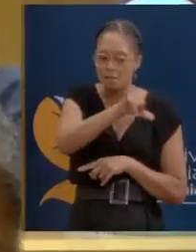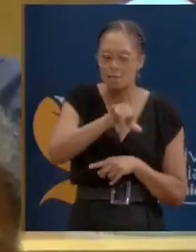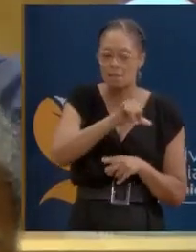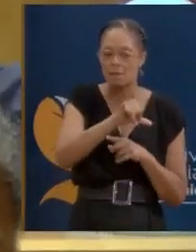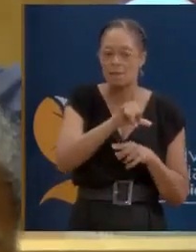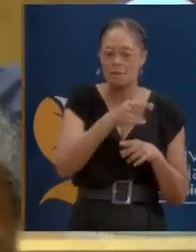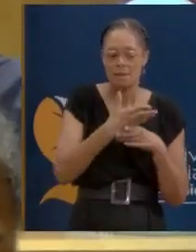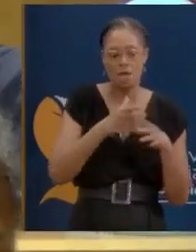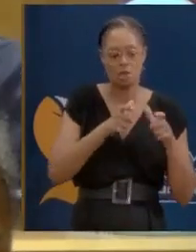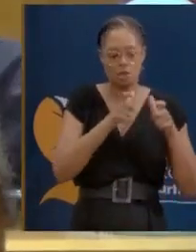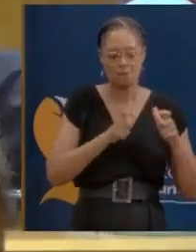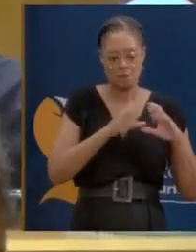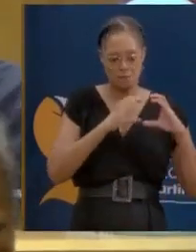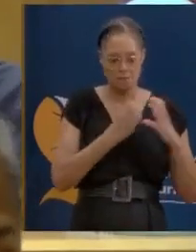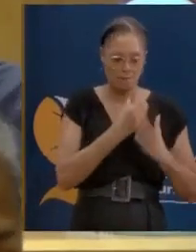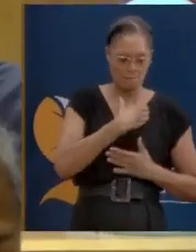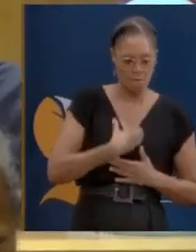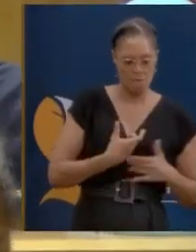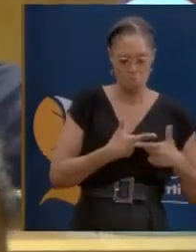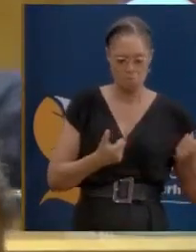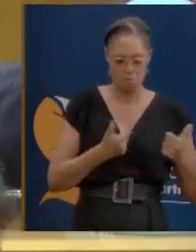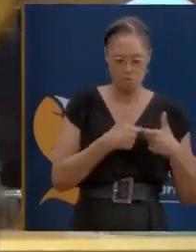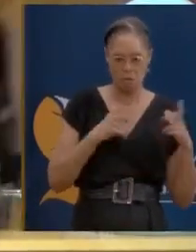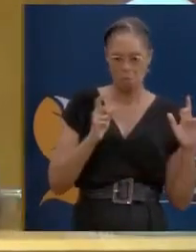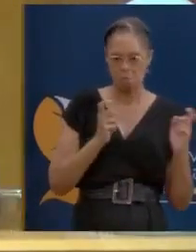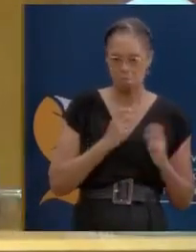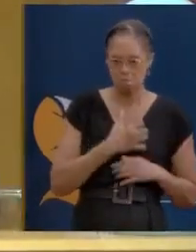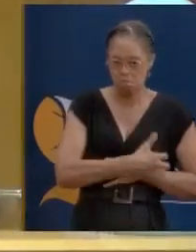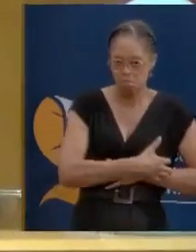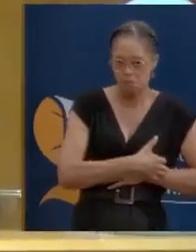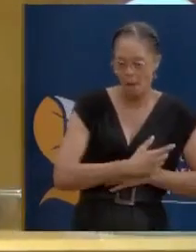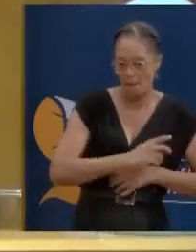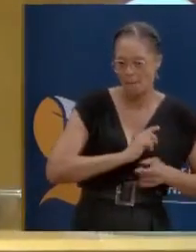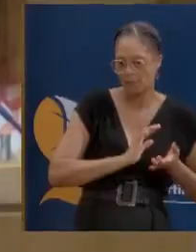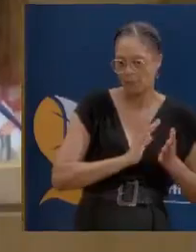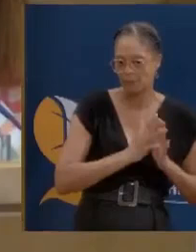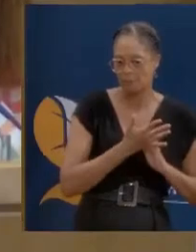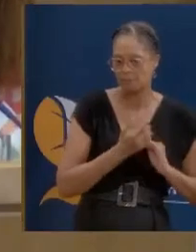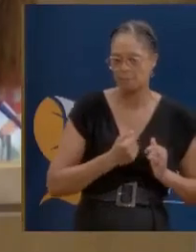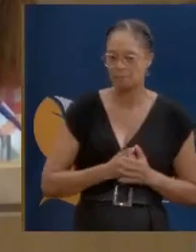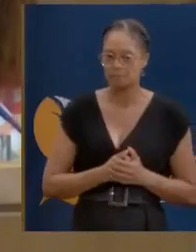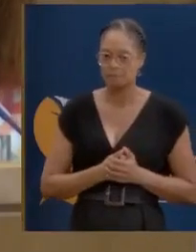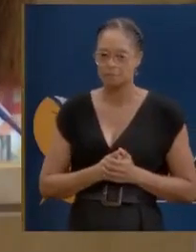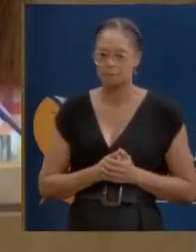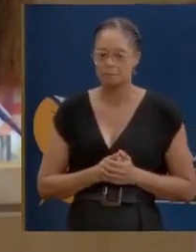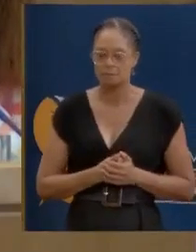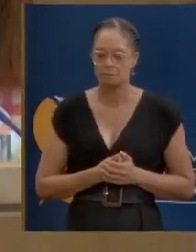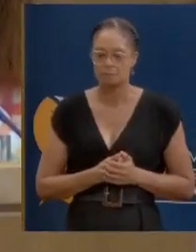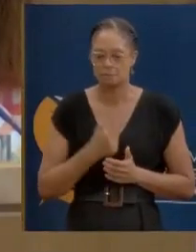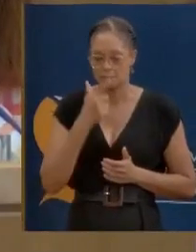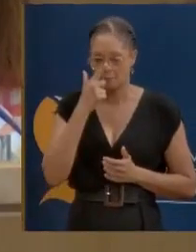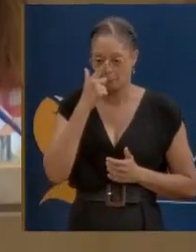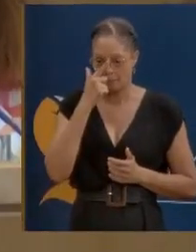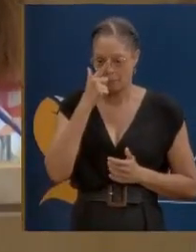collectivités s'appauvrissent. Parce que, comme ça a été rappelé par le rapporteur et tous ceux qui ont parlé avant moi,